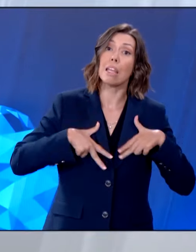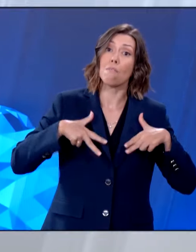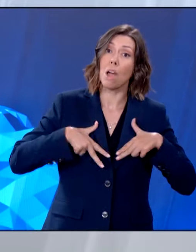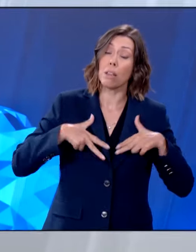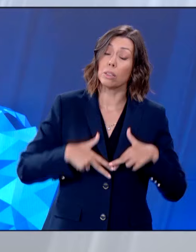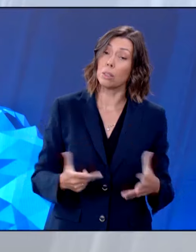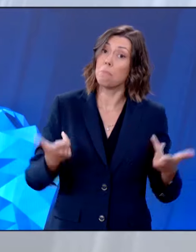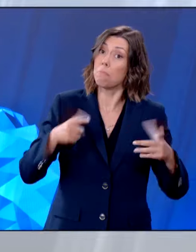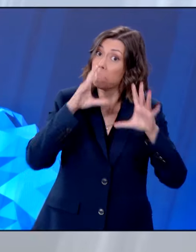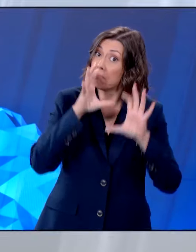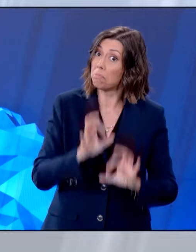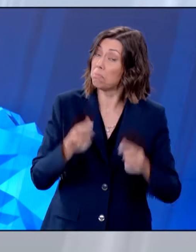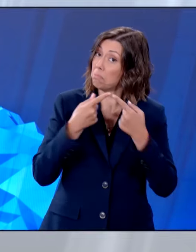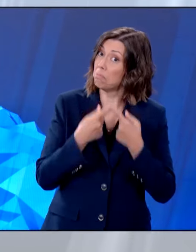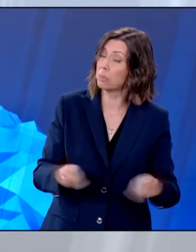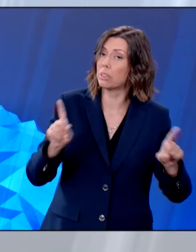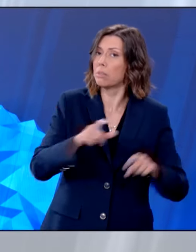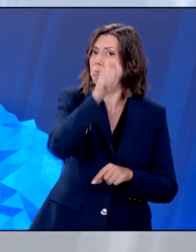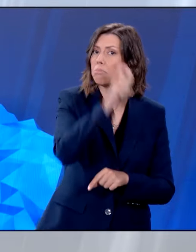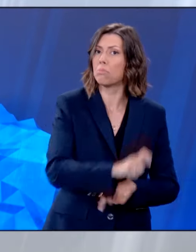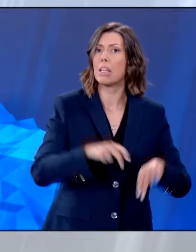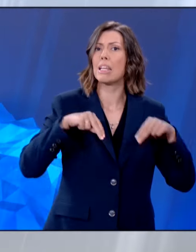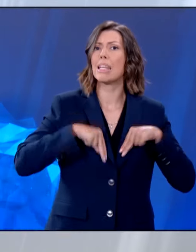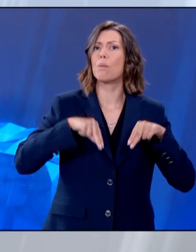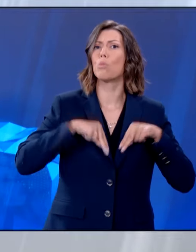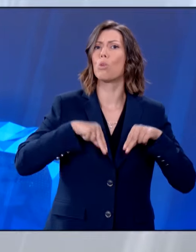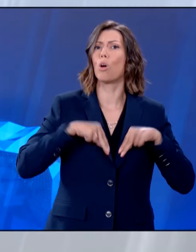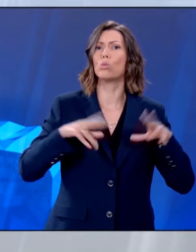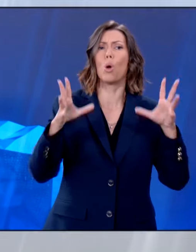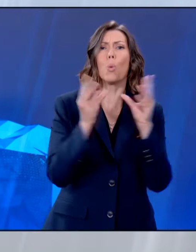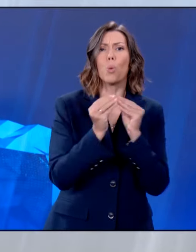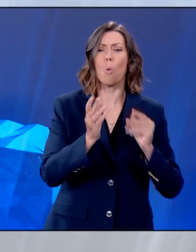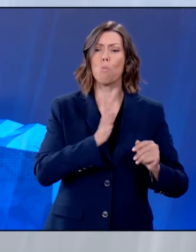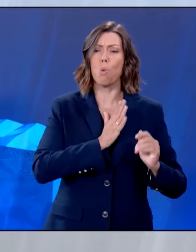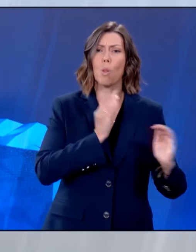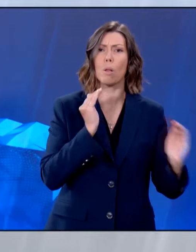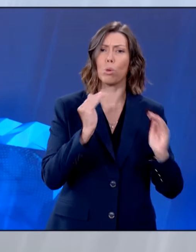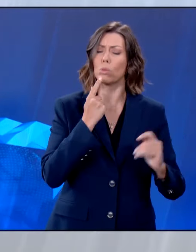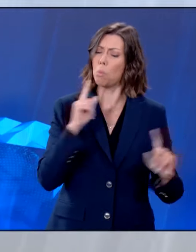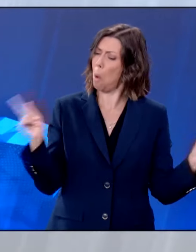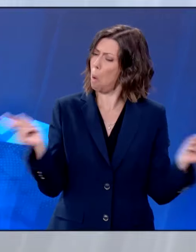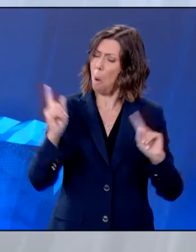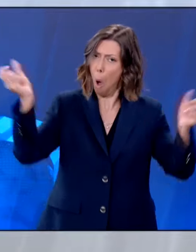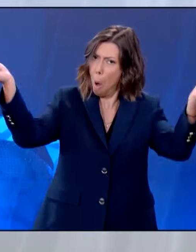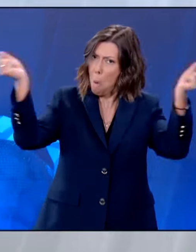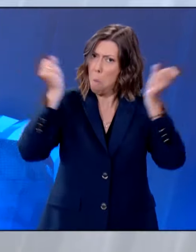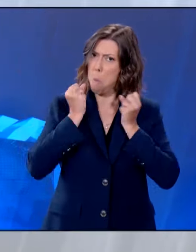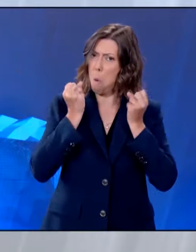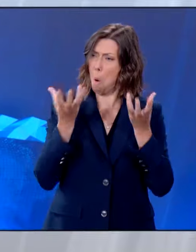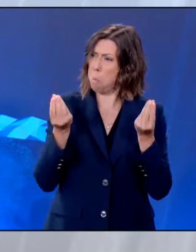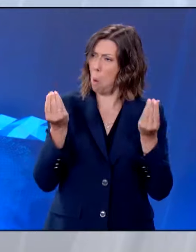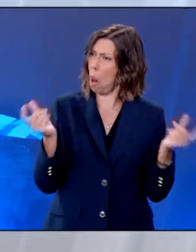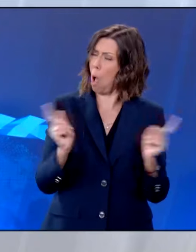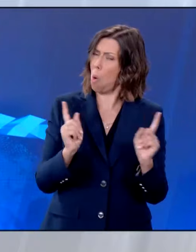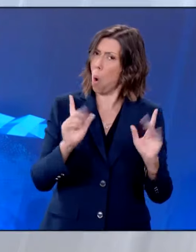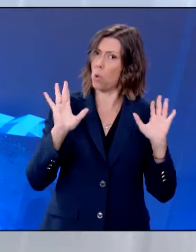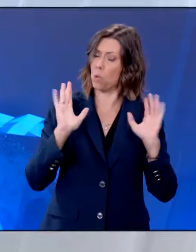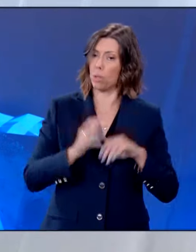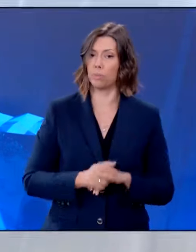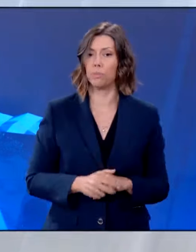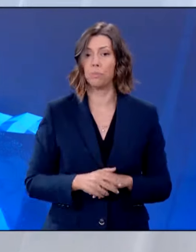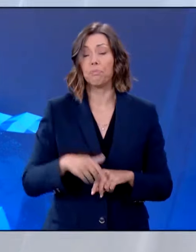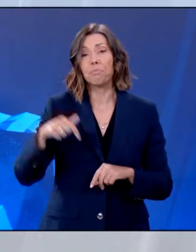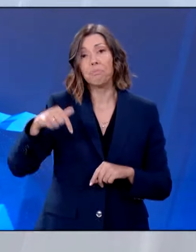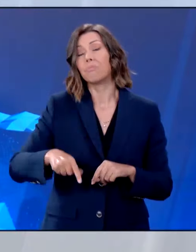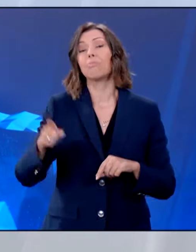αρμόδιο Υπουργό Πολιτικής Προστασίας να δηλώνει ότι οι ζημιές δεν είναι μεγάλες. Σοκάρουν οι εικόνες από ψηλά όπως έχουν καταγραφεί από τον ντρόν του